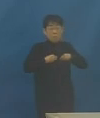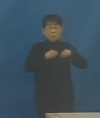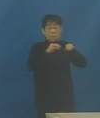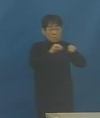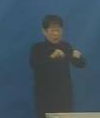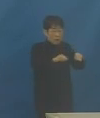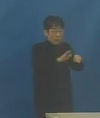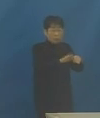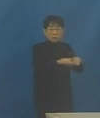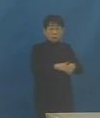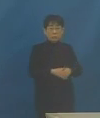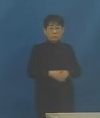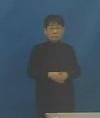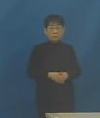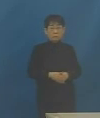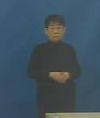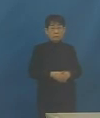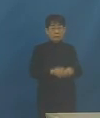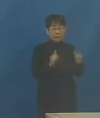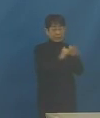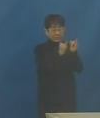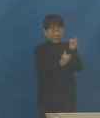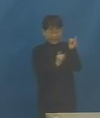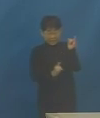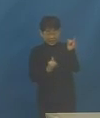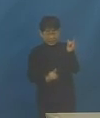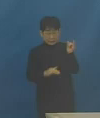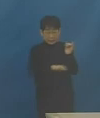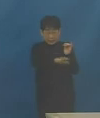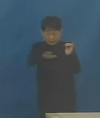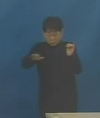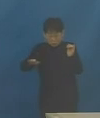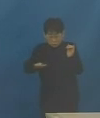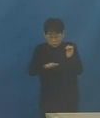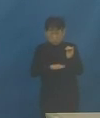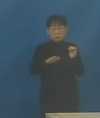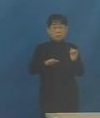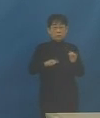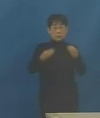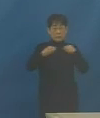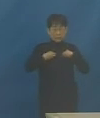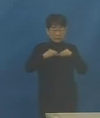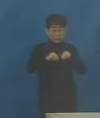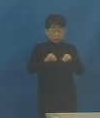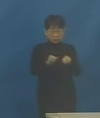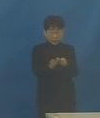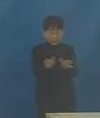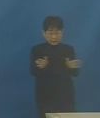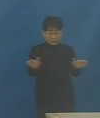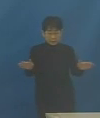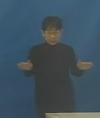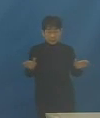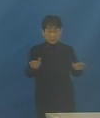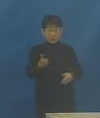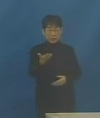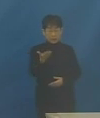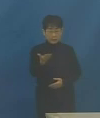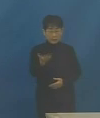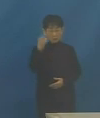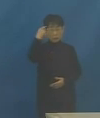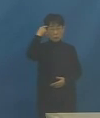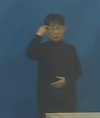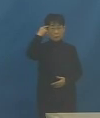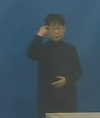前世代方にアマー感染が拡大してきている状況になってきたのではないかと思われます